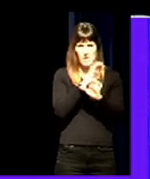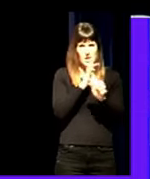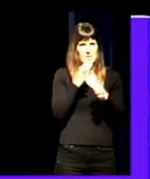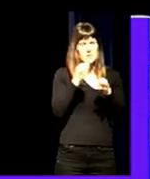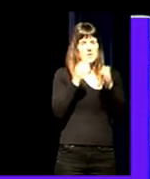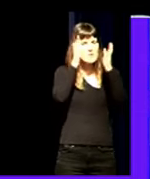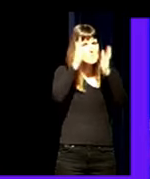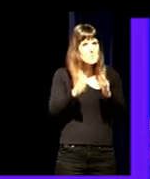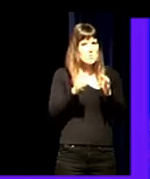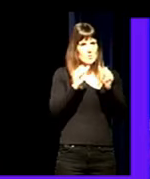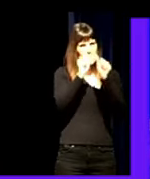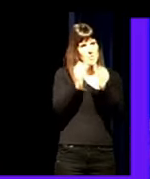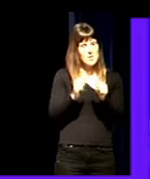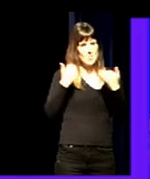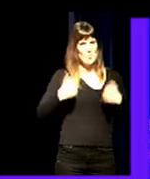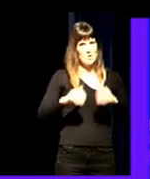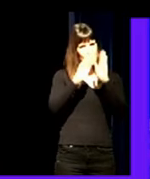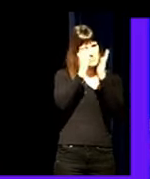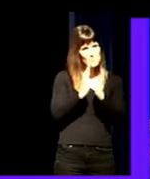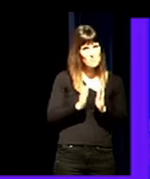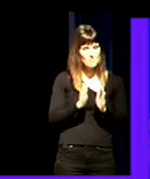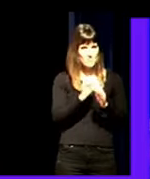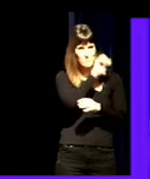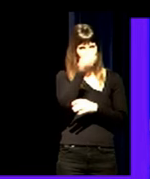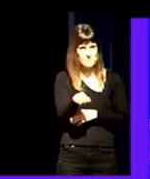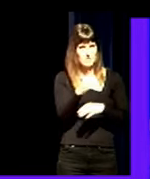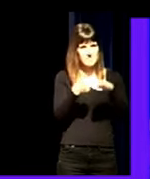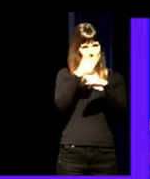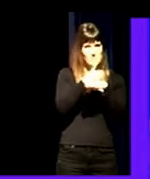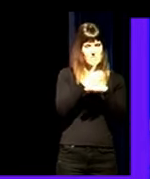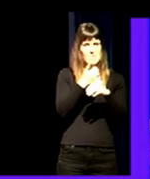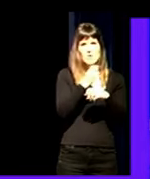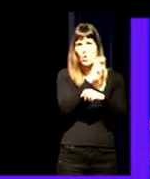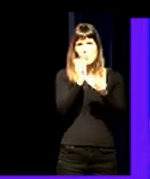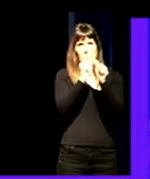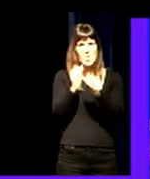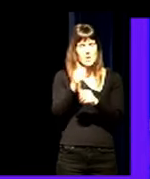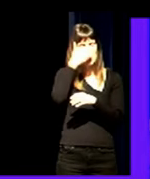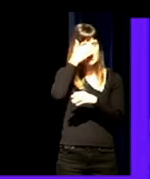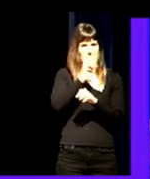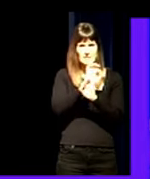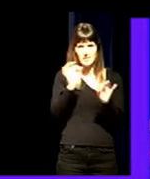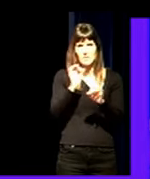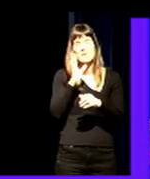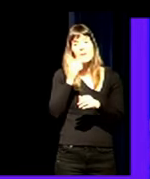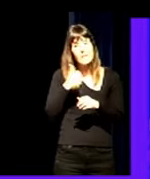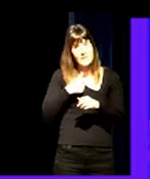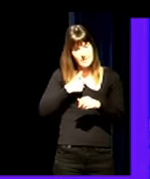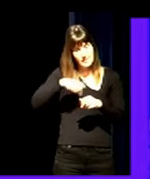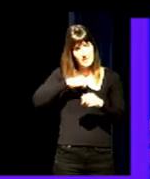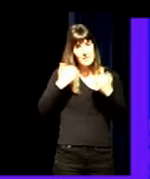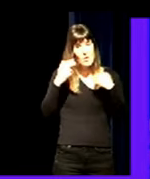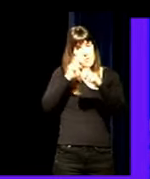da? Eta baita ere, horrekin gure lotuta, kapitalismoarekin lotutako bestelako errelatoa.